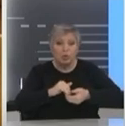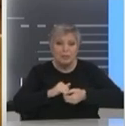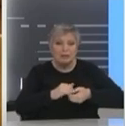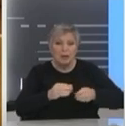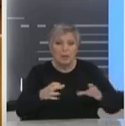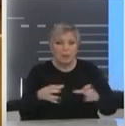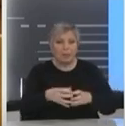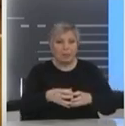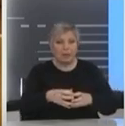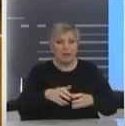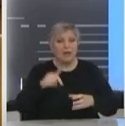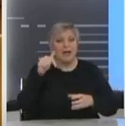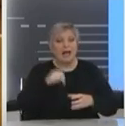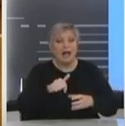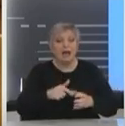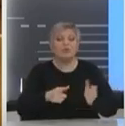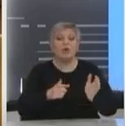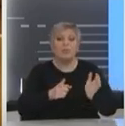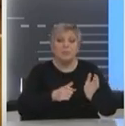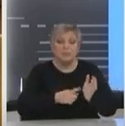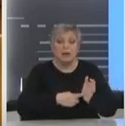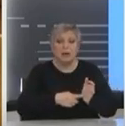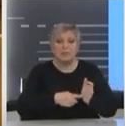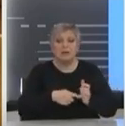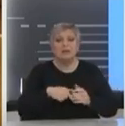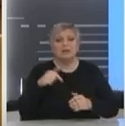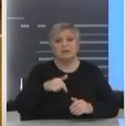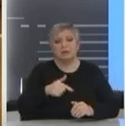λαμβάνεται πάντοτε με τη σχετική πλειοψηφία των παρόντων.